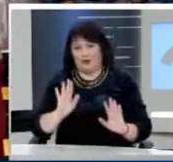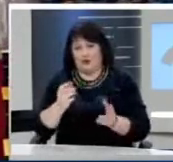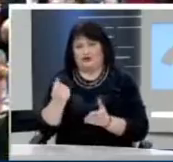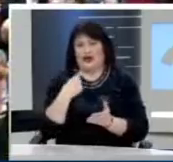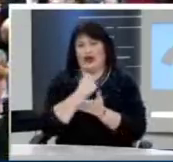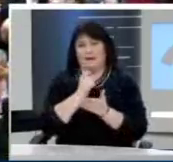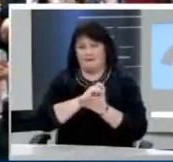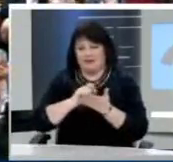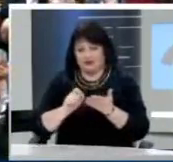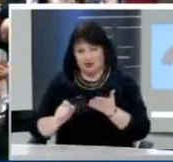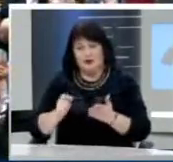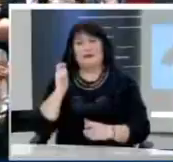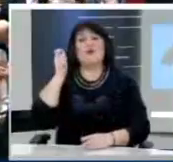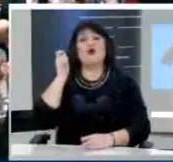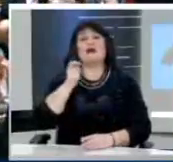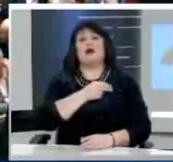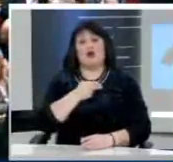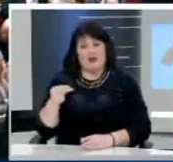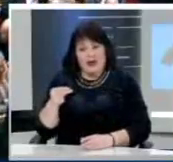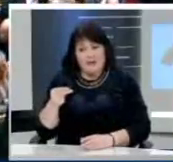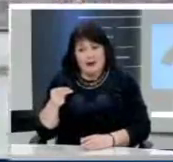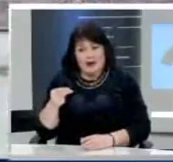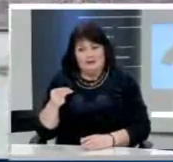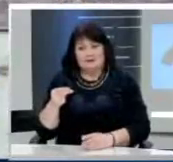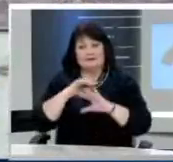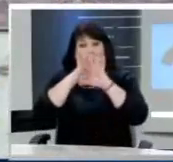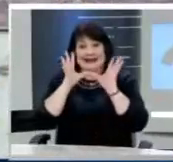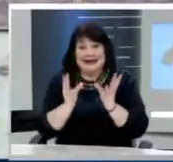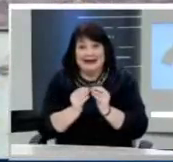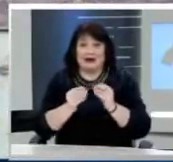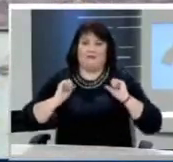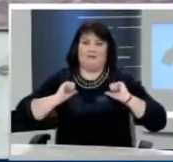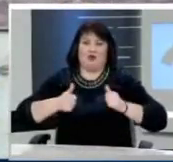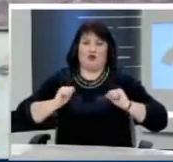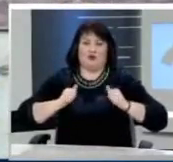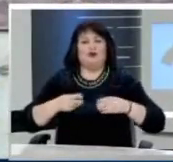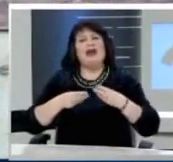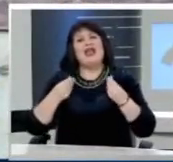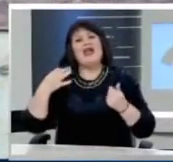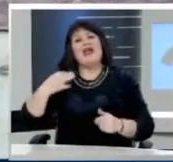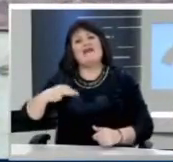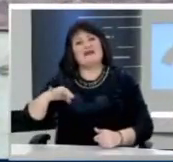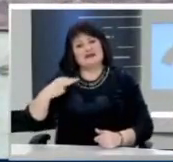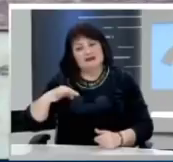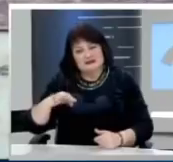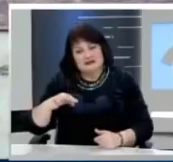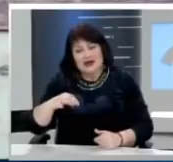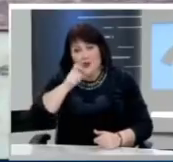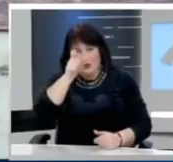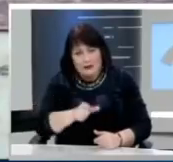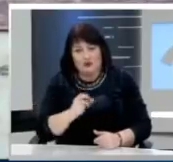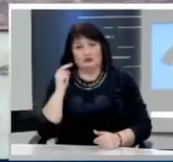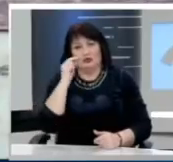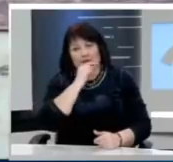έστειλε. Είναι ένα πολιτικό ζήτημα το οποίο με πλήρη πρωτοβουλία και ευαισθησία θα έλεγα του ίδιου